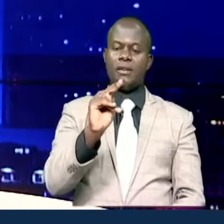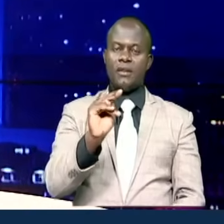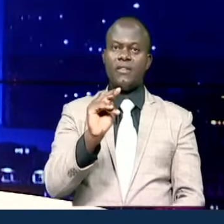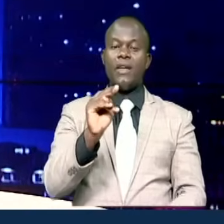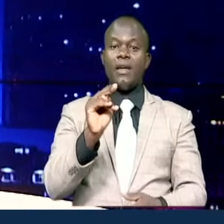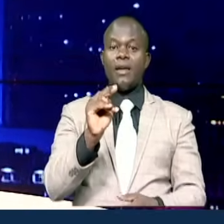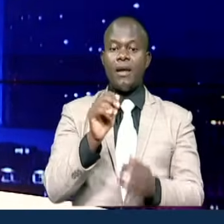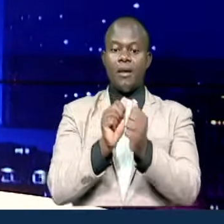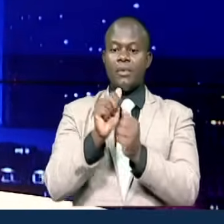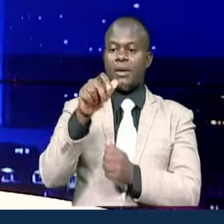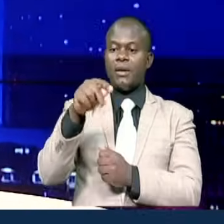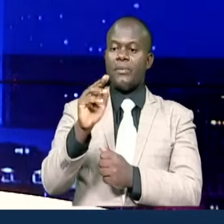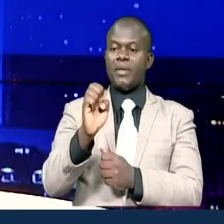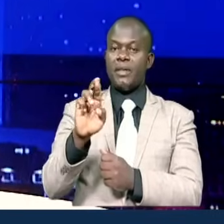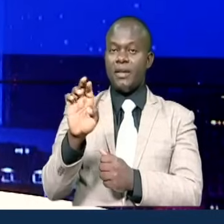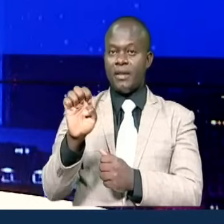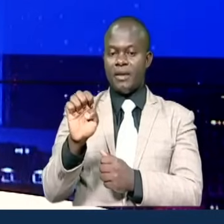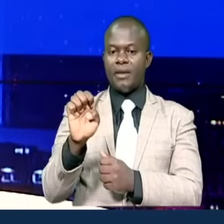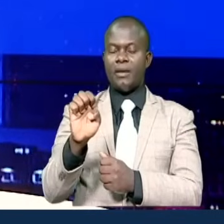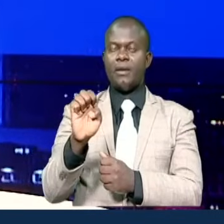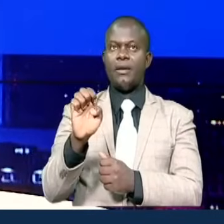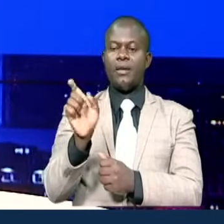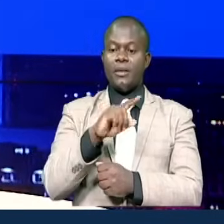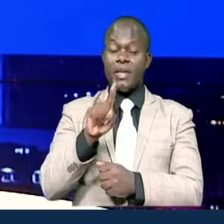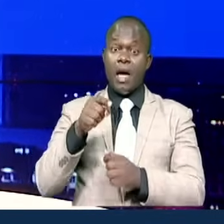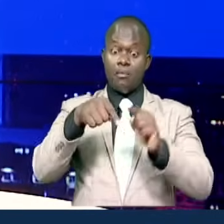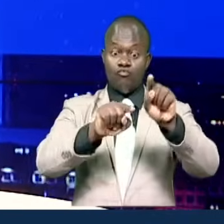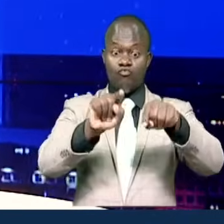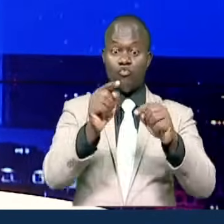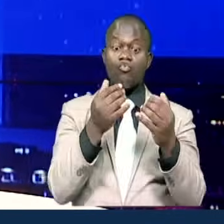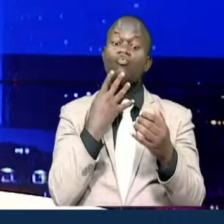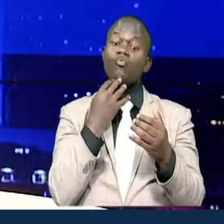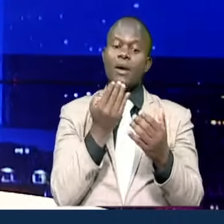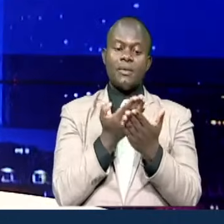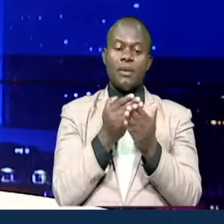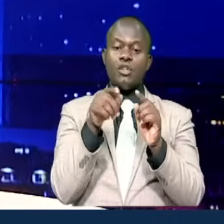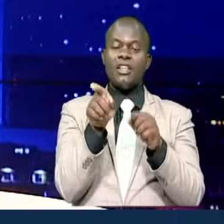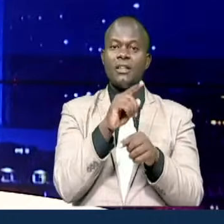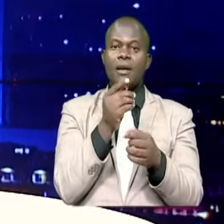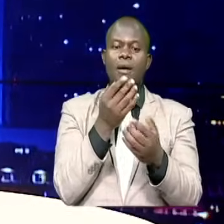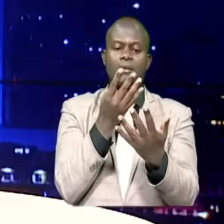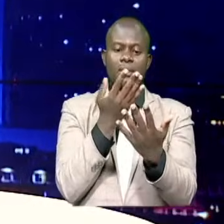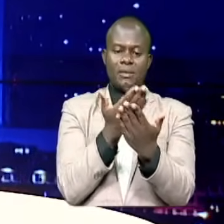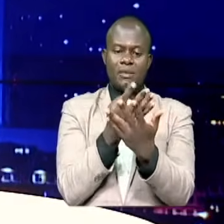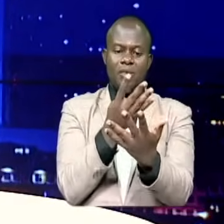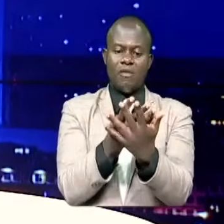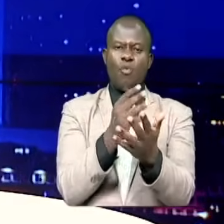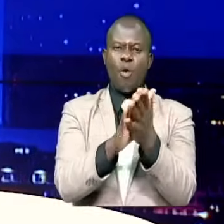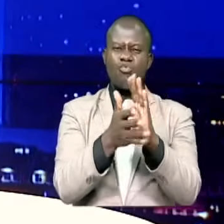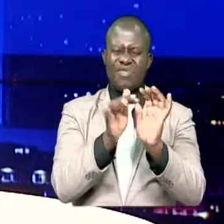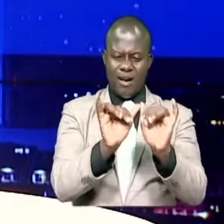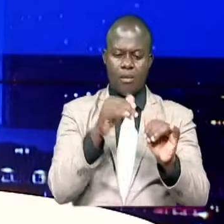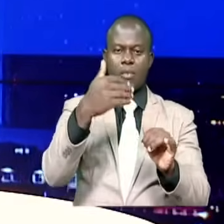bashinjwaga kuri uyu wa kane, rero ubushinjacyaha bwasabye ko Twahirwa yahabwa igifungo cya burundu naho